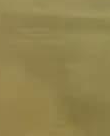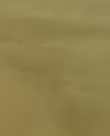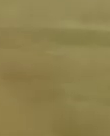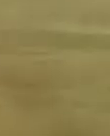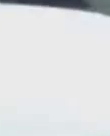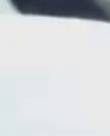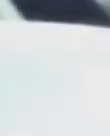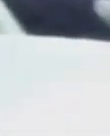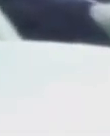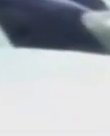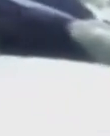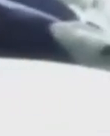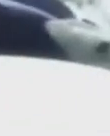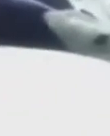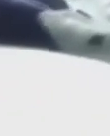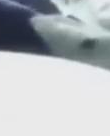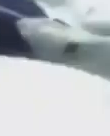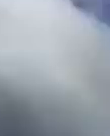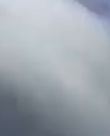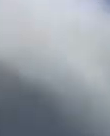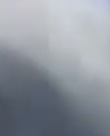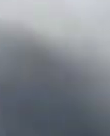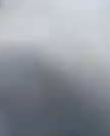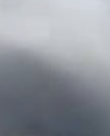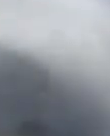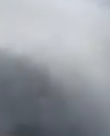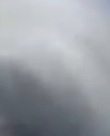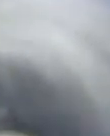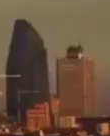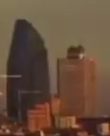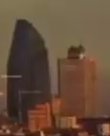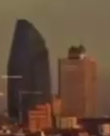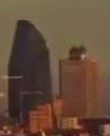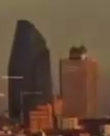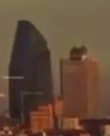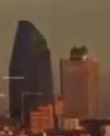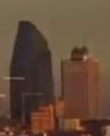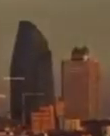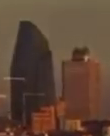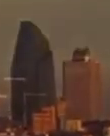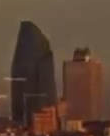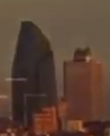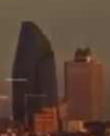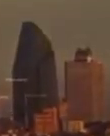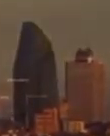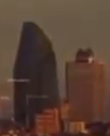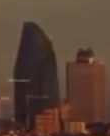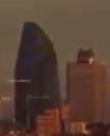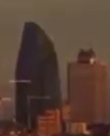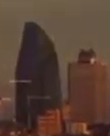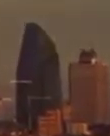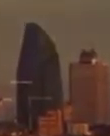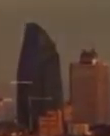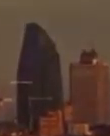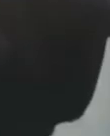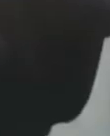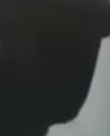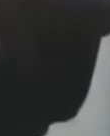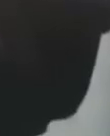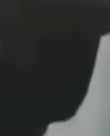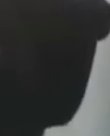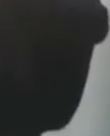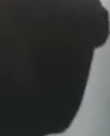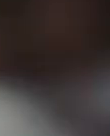territori garantire il diritto alla salute a tutti un patto istituzionale per rendere esigibili ovunque i